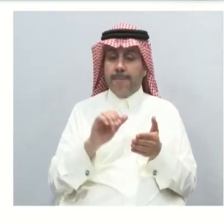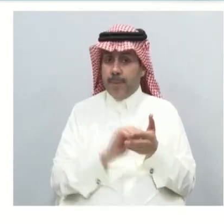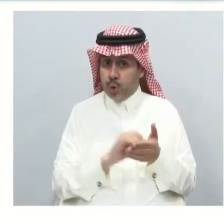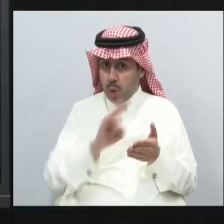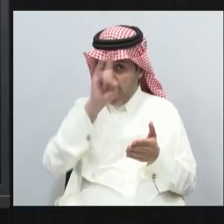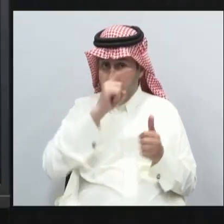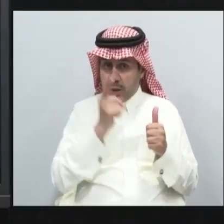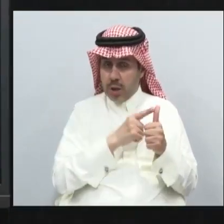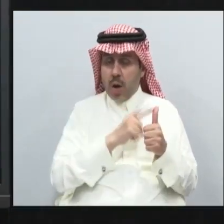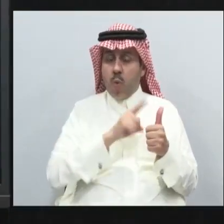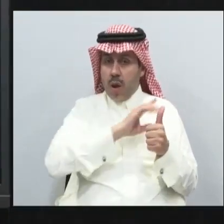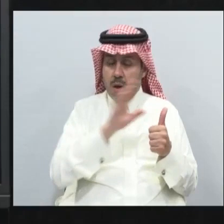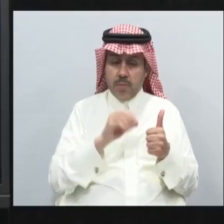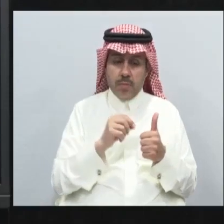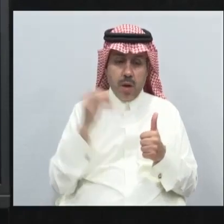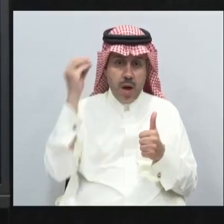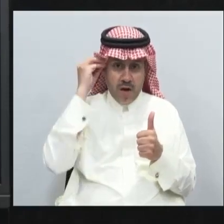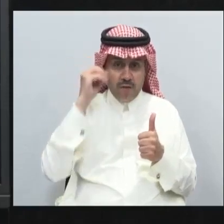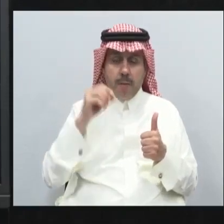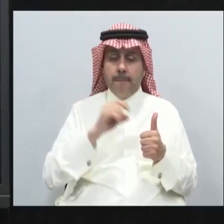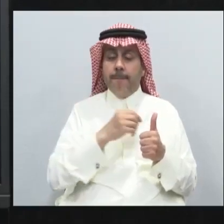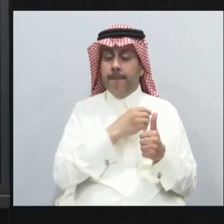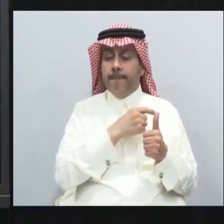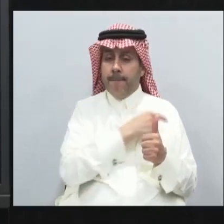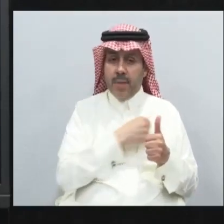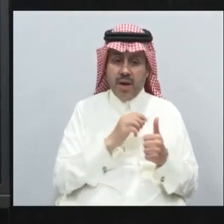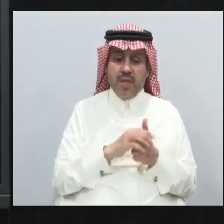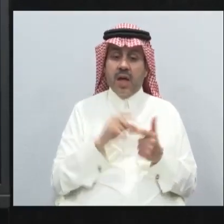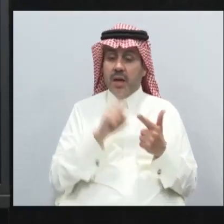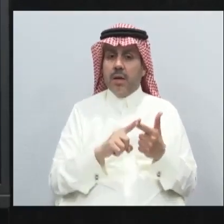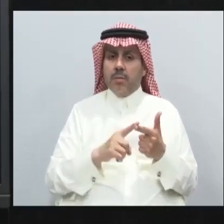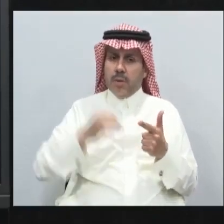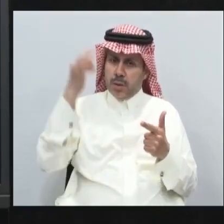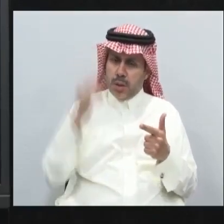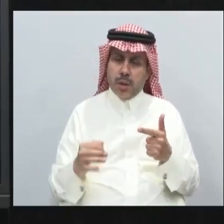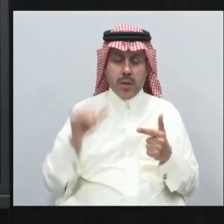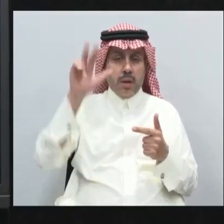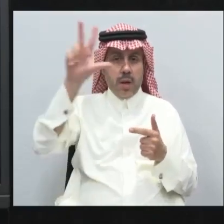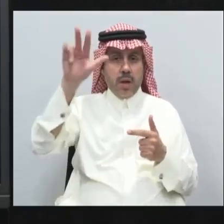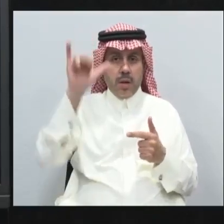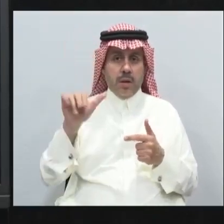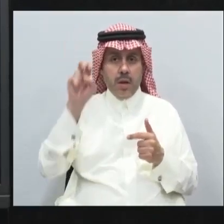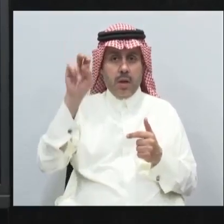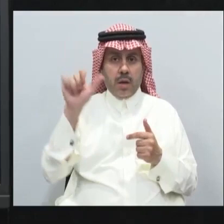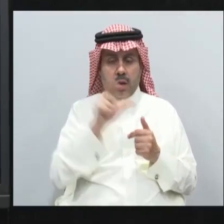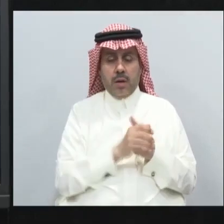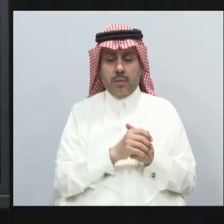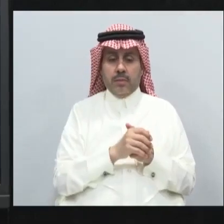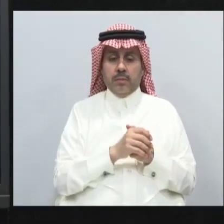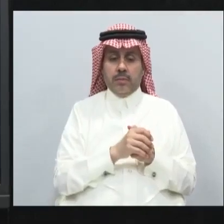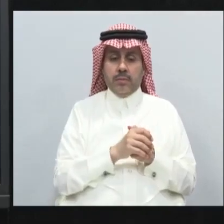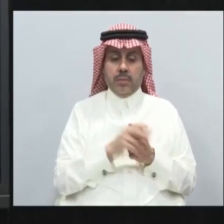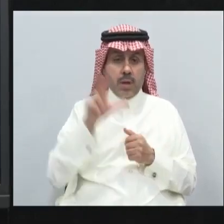الا الله عرفنا العلم بمعناها ثاني اليقين طيب ما معنى اليقين تاملوا الحديث